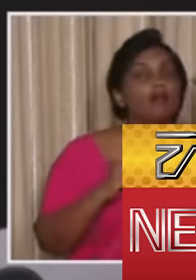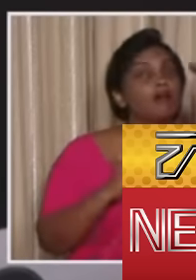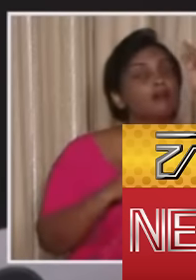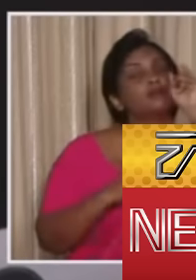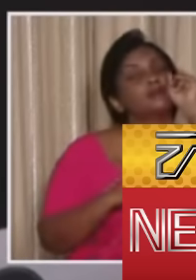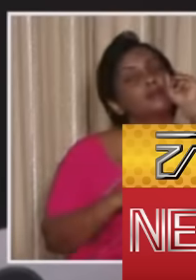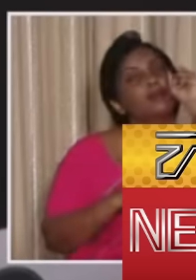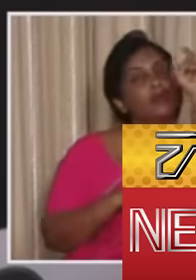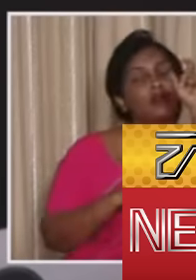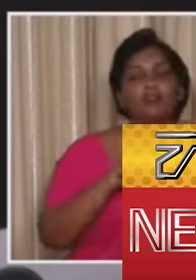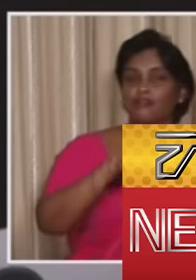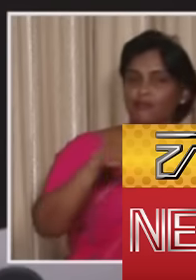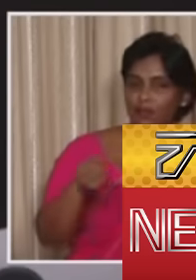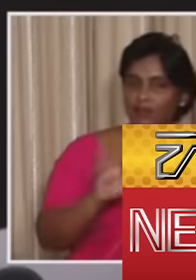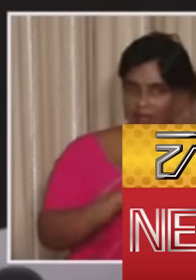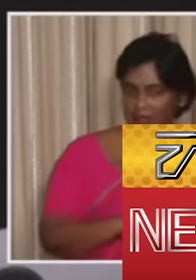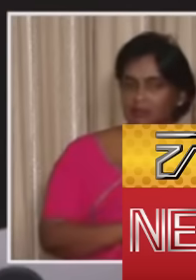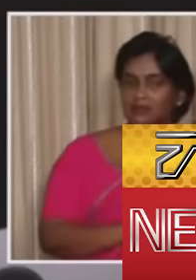අහස දිහා බලලා වගා කරන යුගයක් තිබුණා.